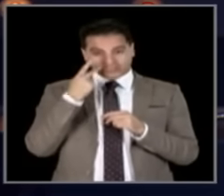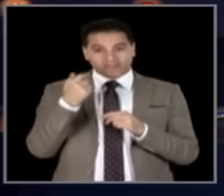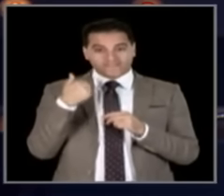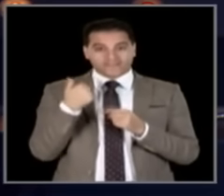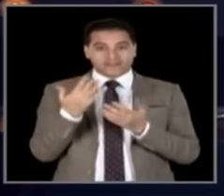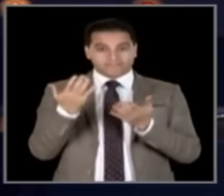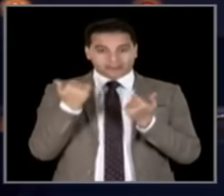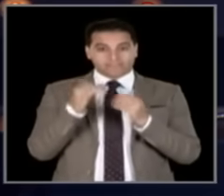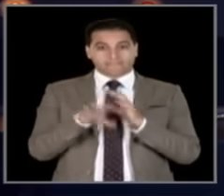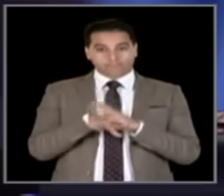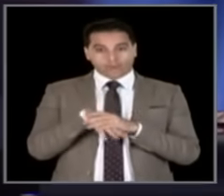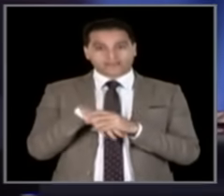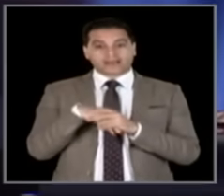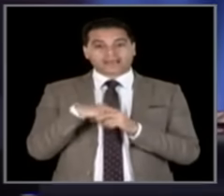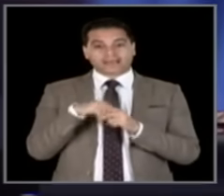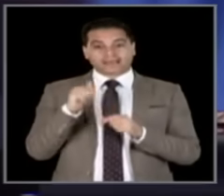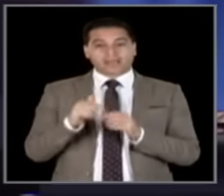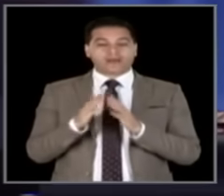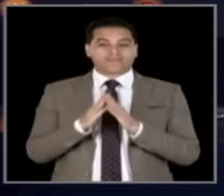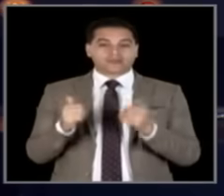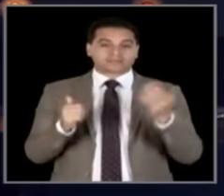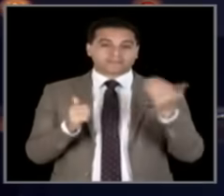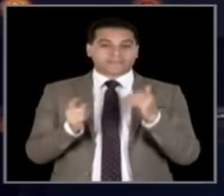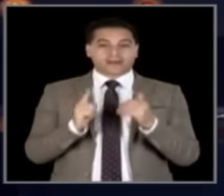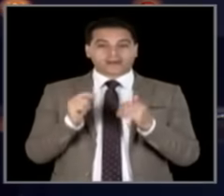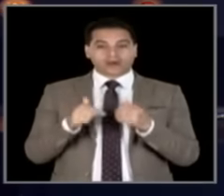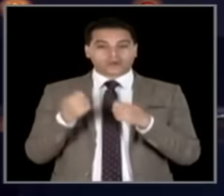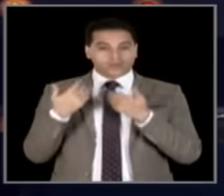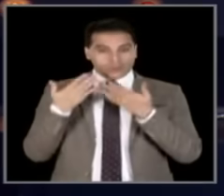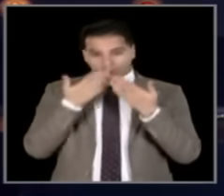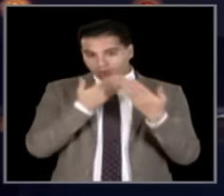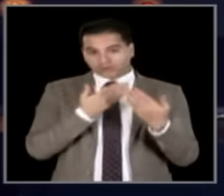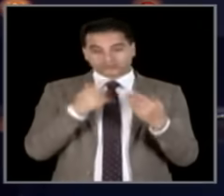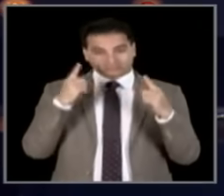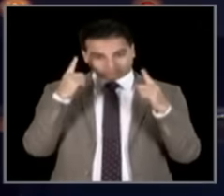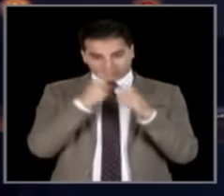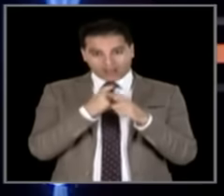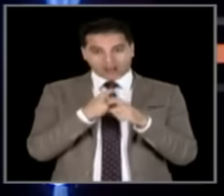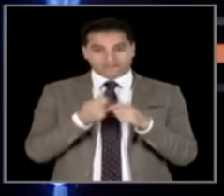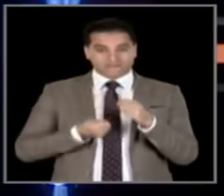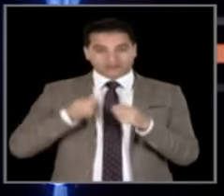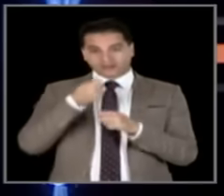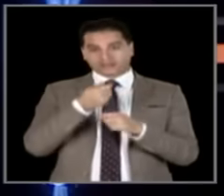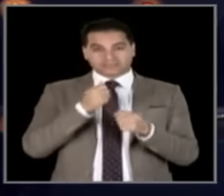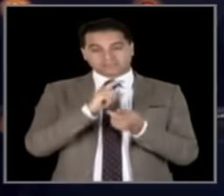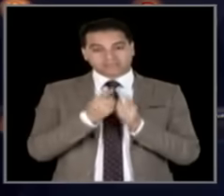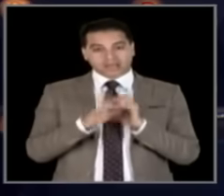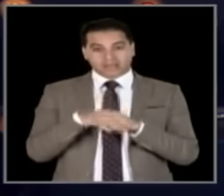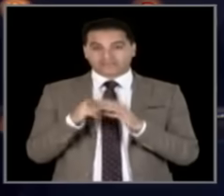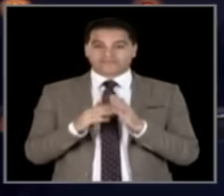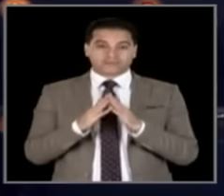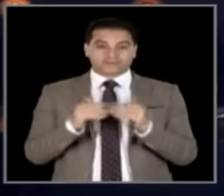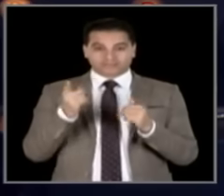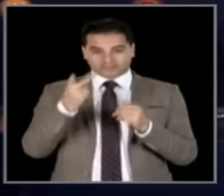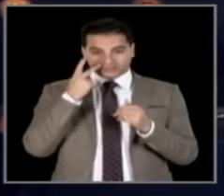بنستوردها ممكن نستغنى عنها كتير، بتستهلك منا عمله صعبه كتيره جدا. دي حقيقه. طيب